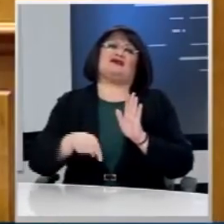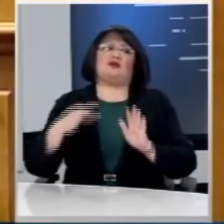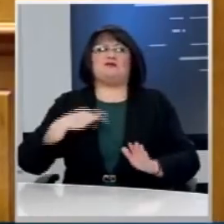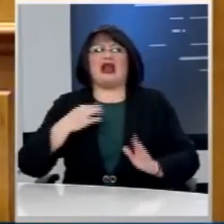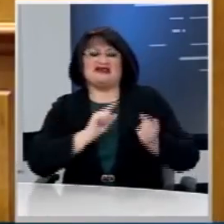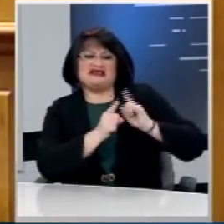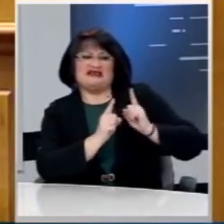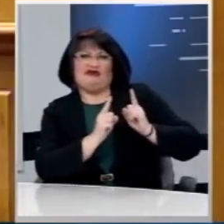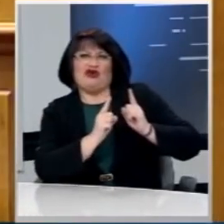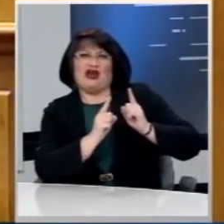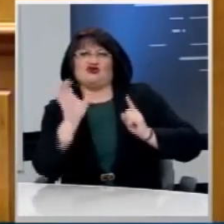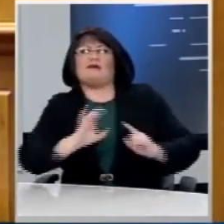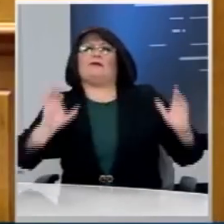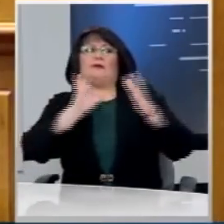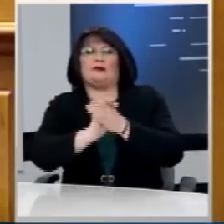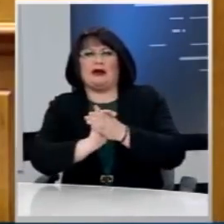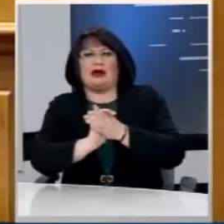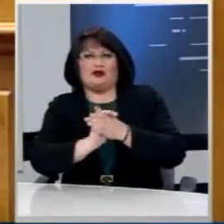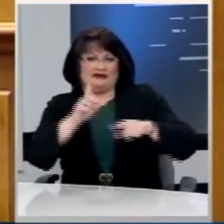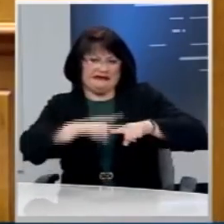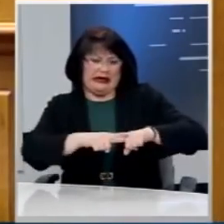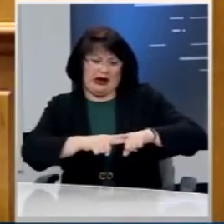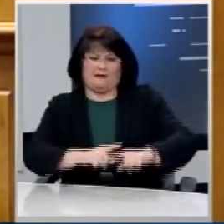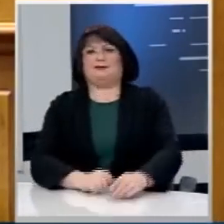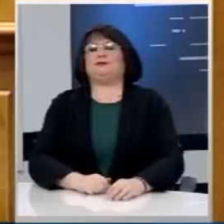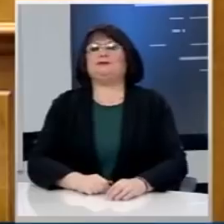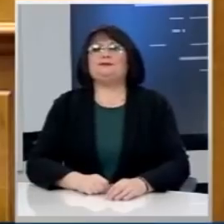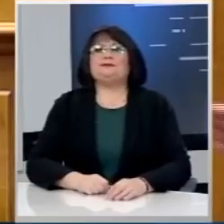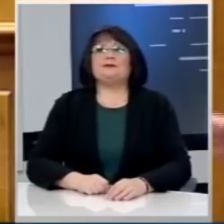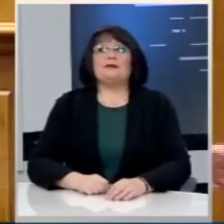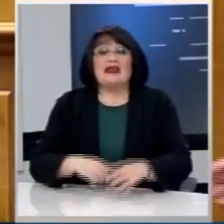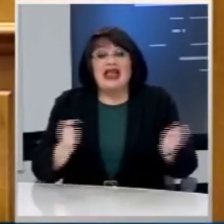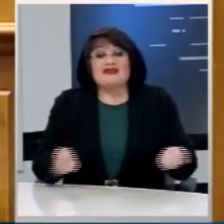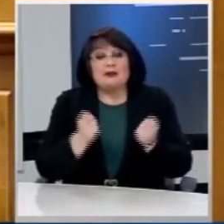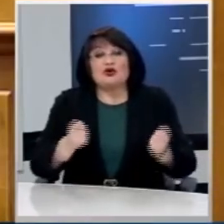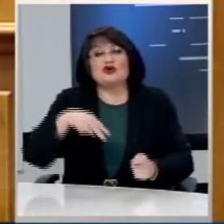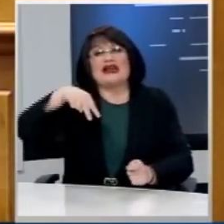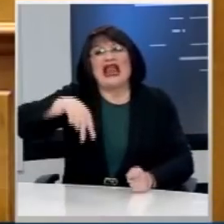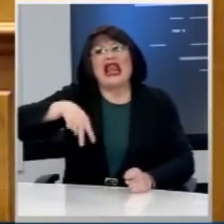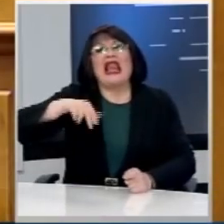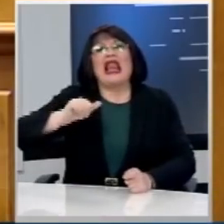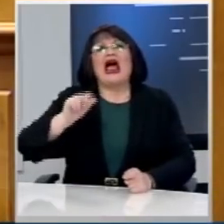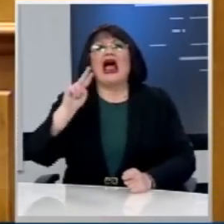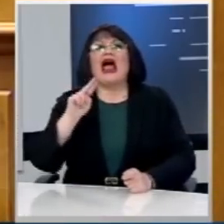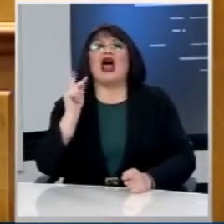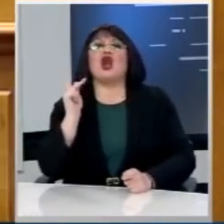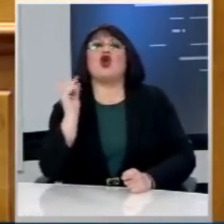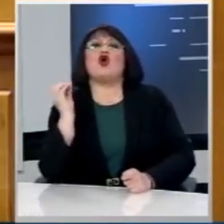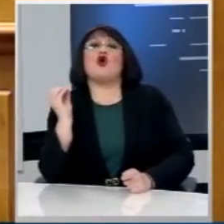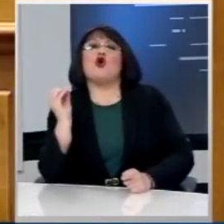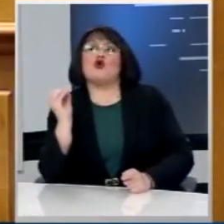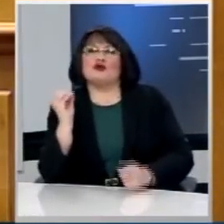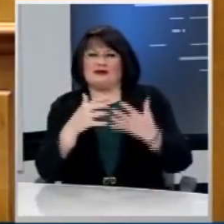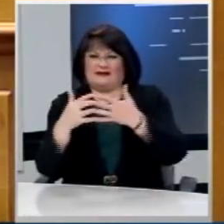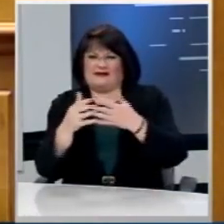πράσινης συμφωνίας της Ευρωπαϊκής Ένωσης στη χώρα μας. Οι εξελίξεις στη ΛΑΡΚΟ έχουν την ίδια απόχρωση.